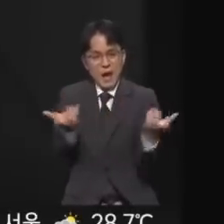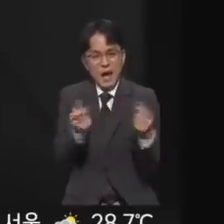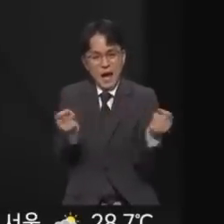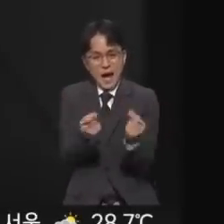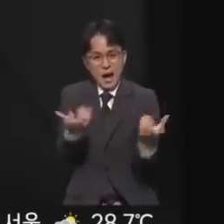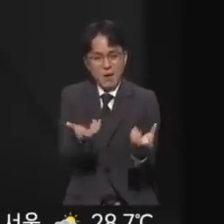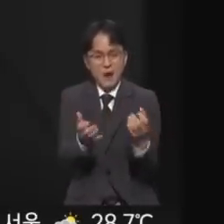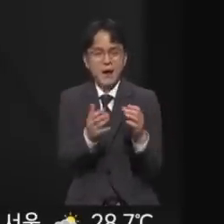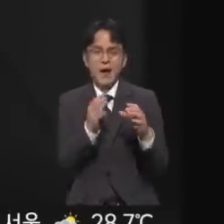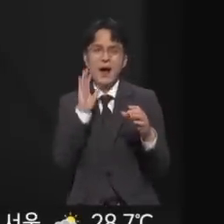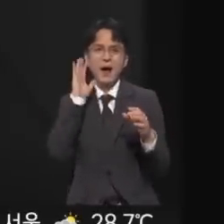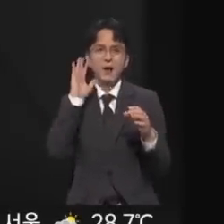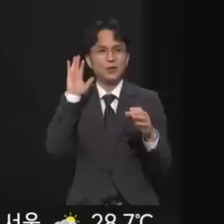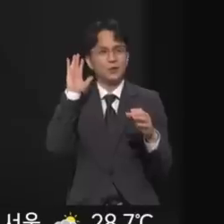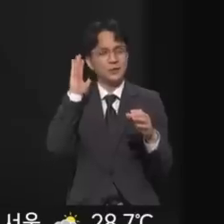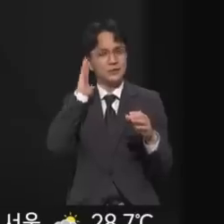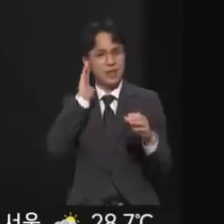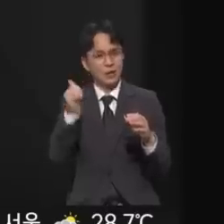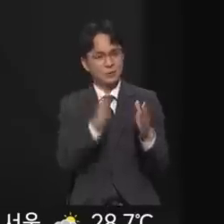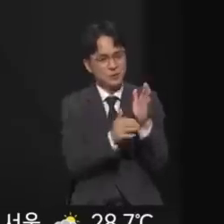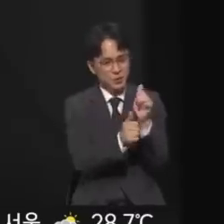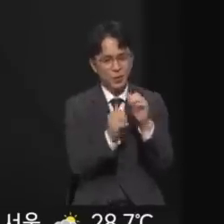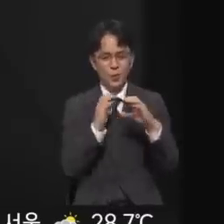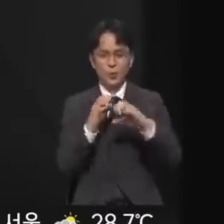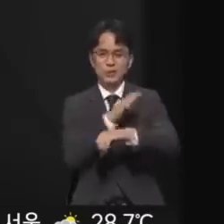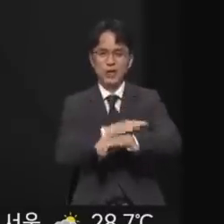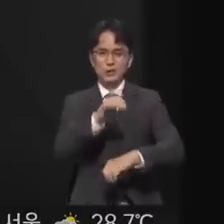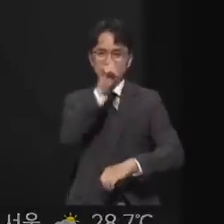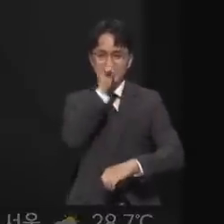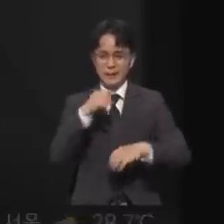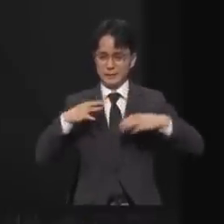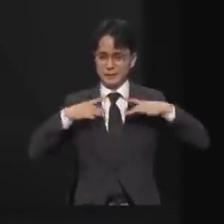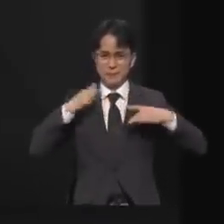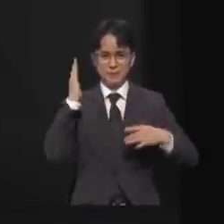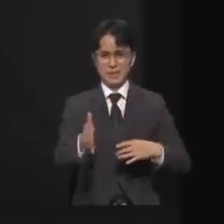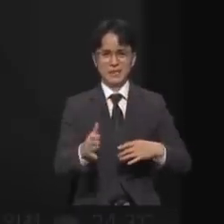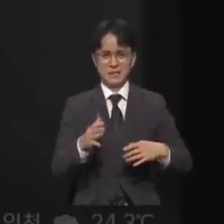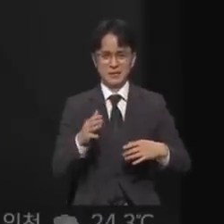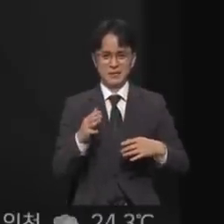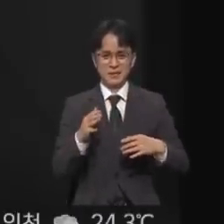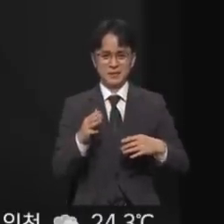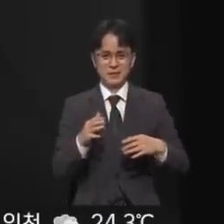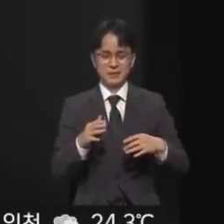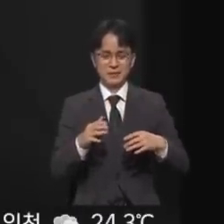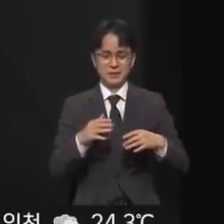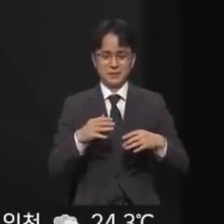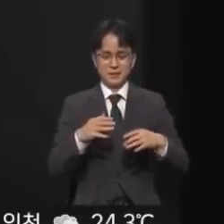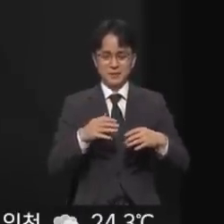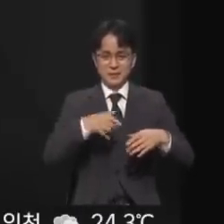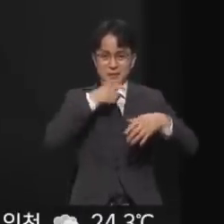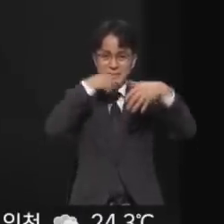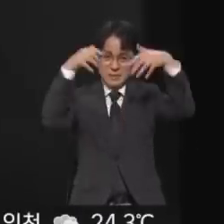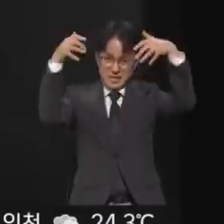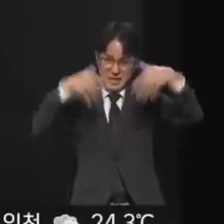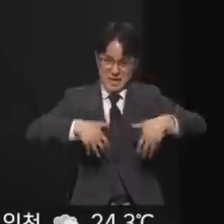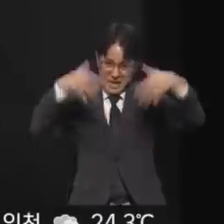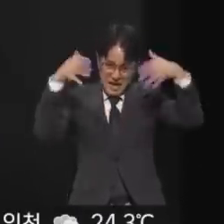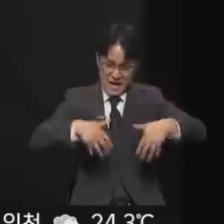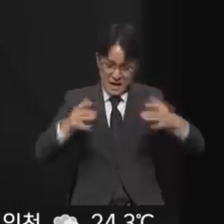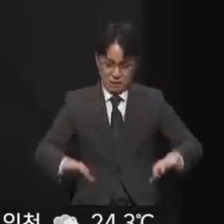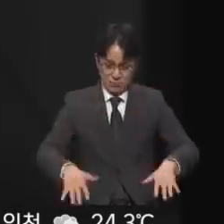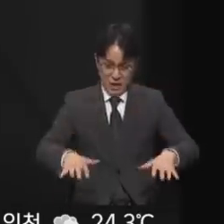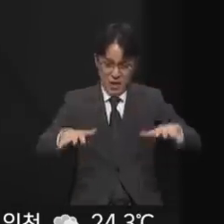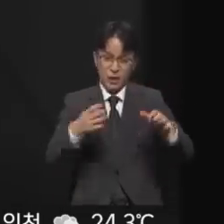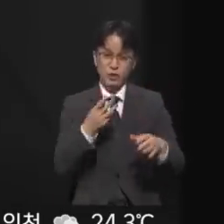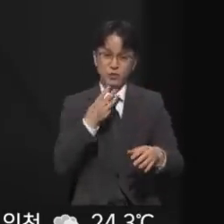굉장히 지금 상황에서는 저는 이런 비상 위기 상황에 대통령과 참모들이 국가 운영에